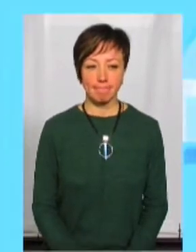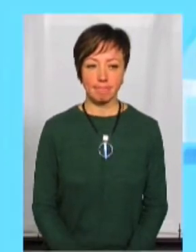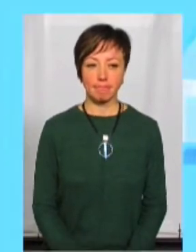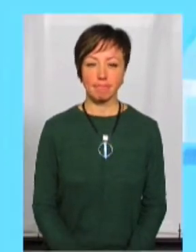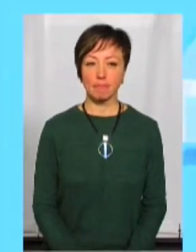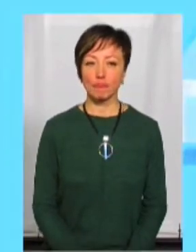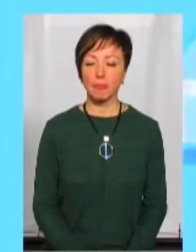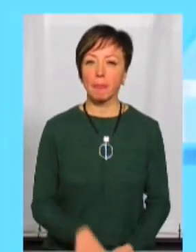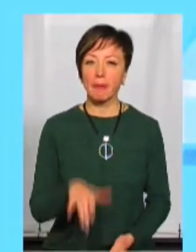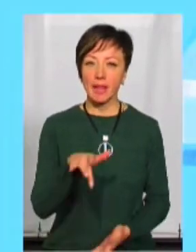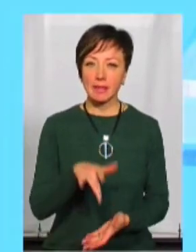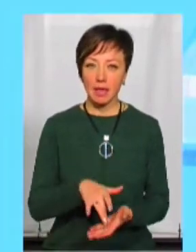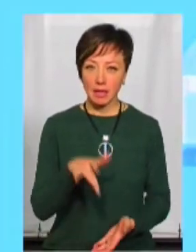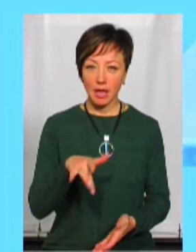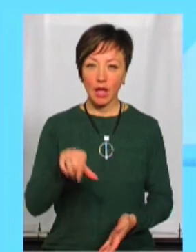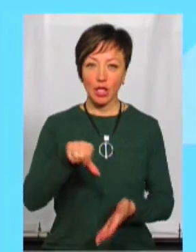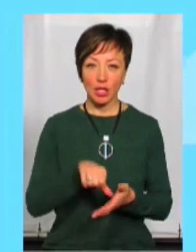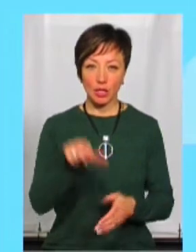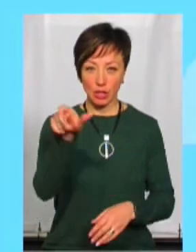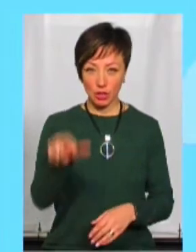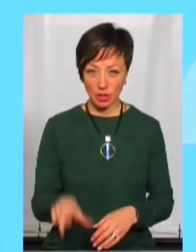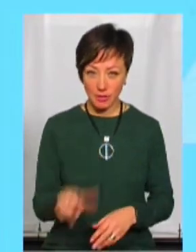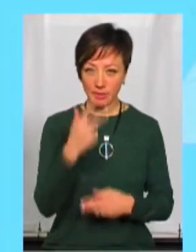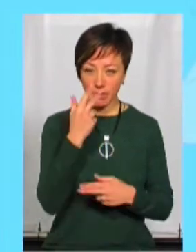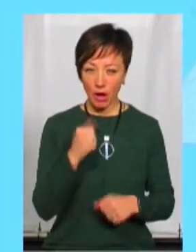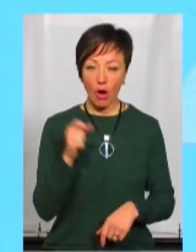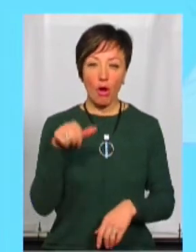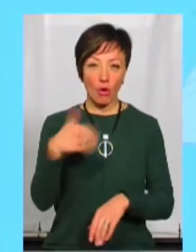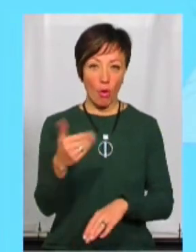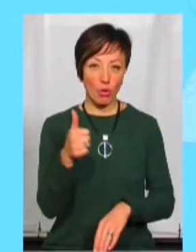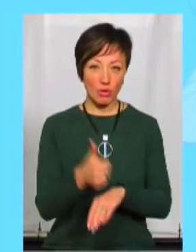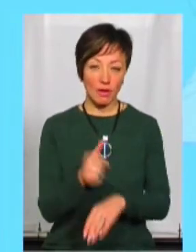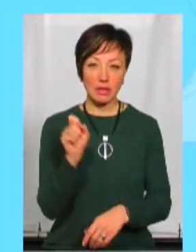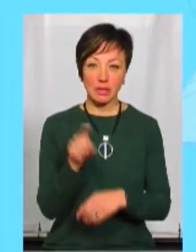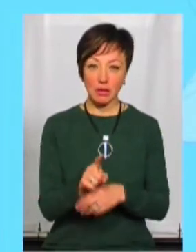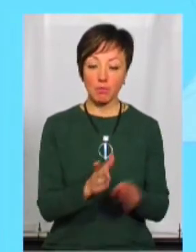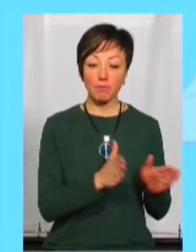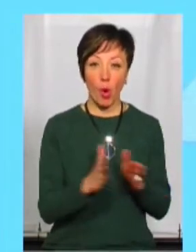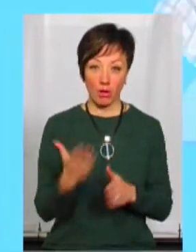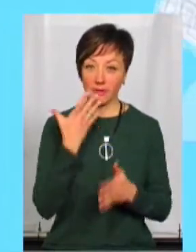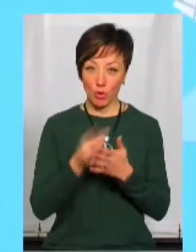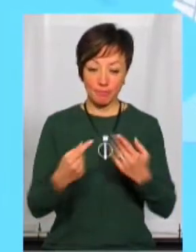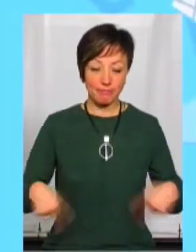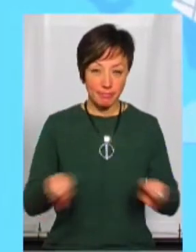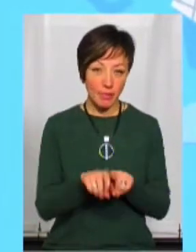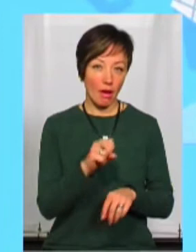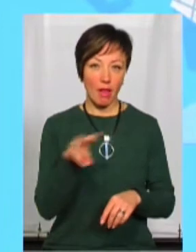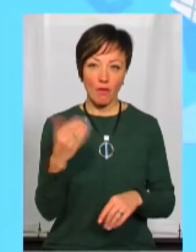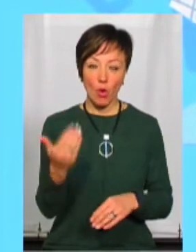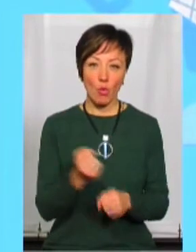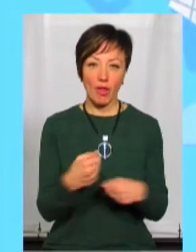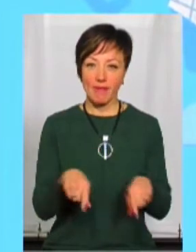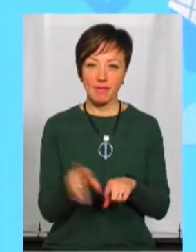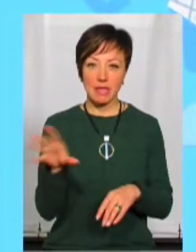Це Андрій, дільничний, до якого ми звикли. Основна задача Андрія – забезпечувати порядок на своїй дільниці. Але в його роботі не все так